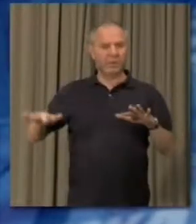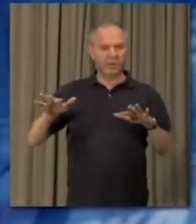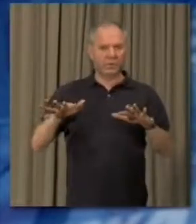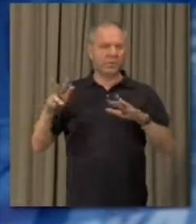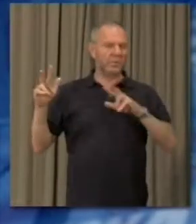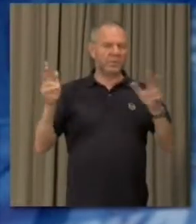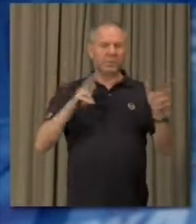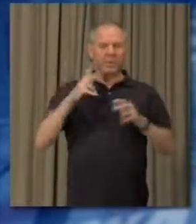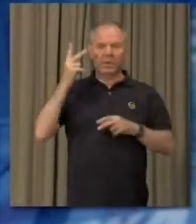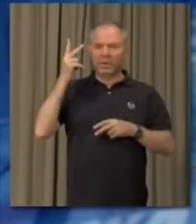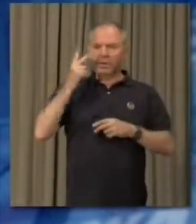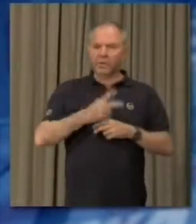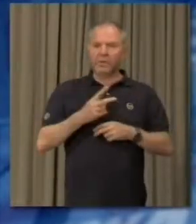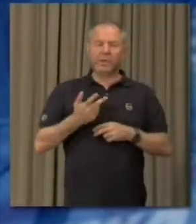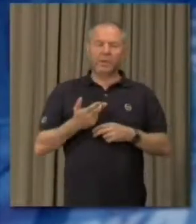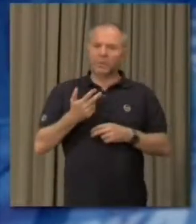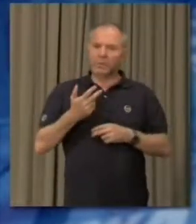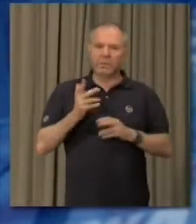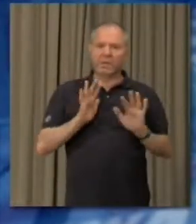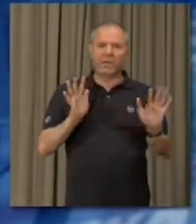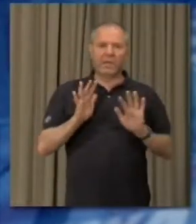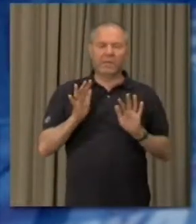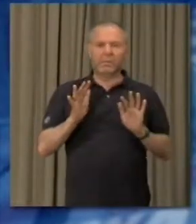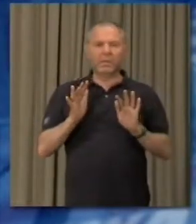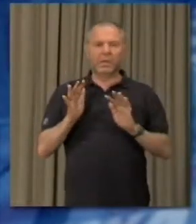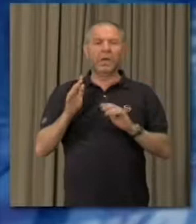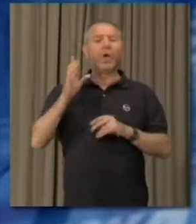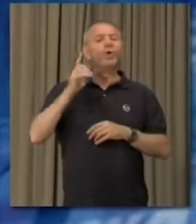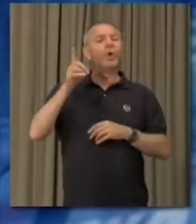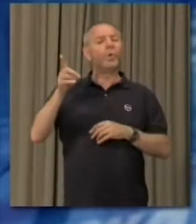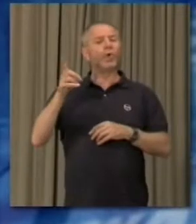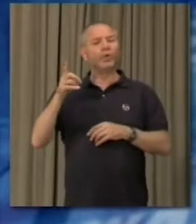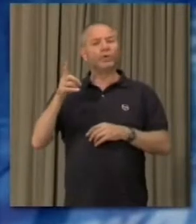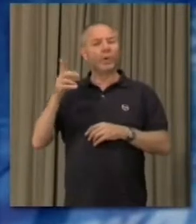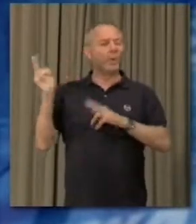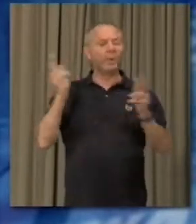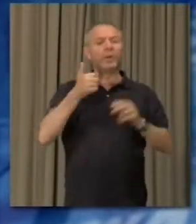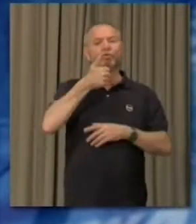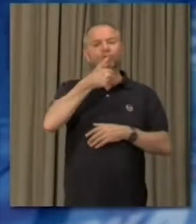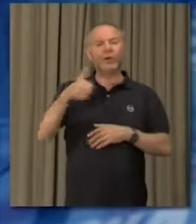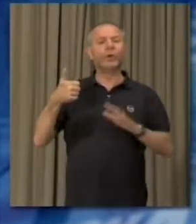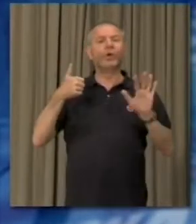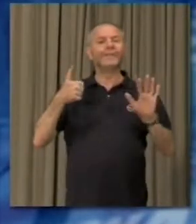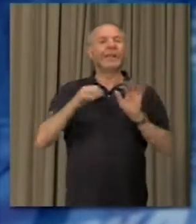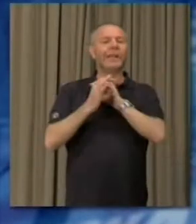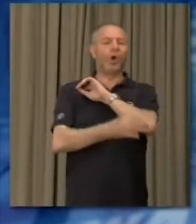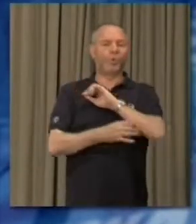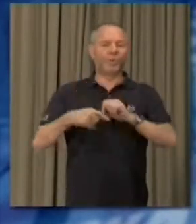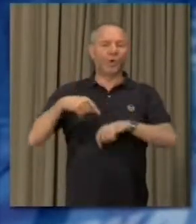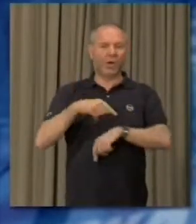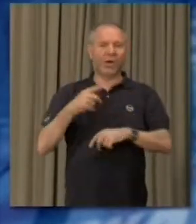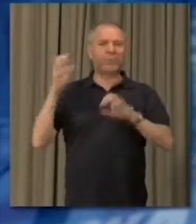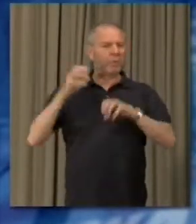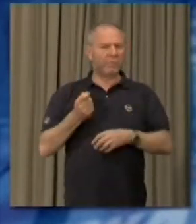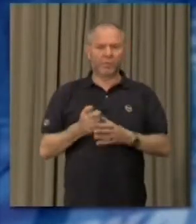ci segnalano da Meteo Live VCO, le raffiche hanno raggiunto a Domodossola punte di 106 km orari, scarsa invece la pioggia.